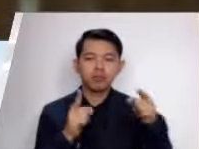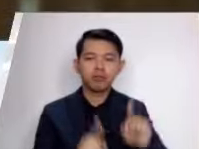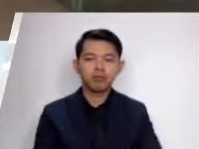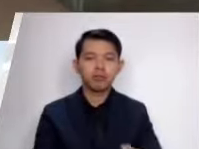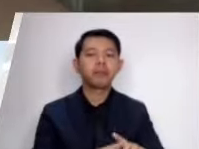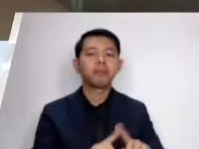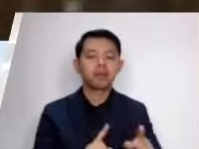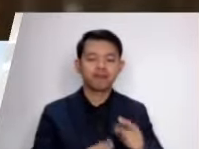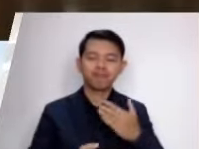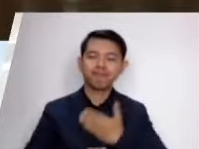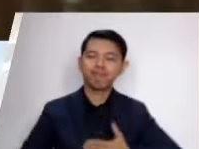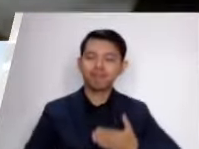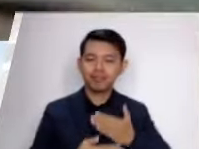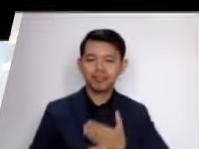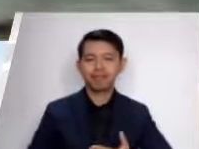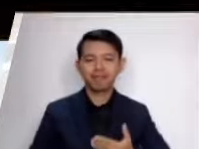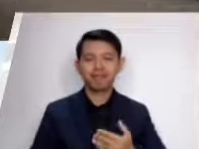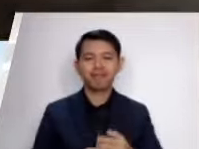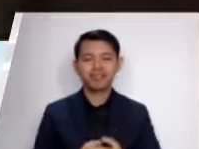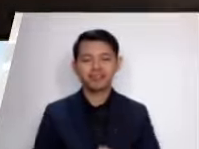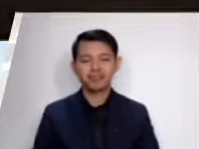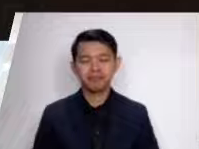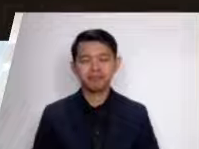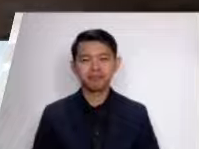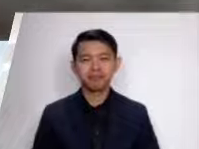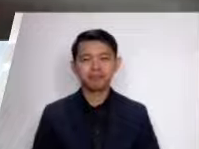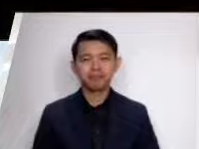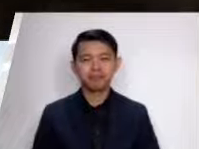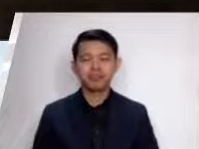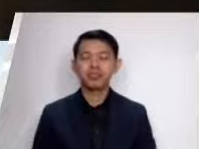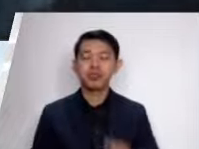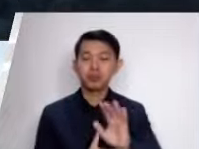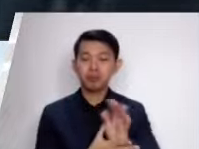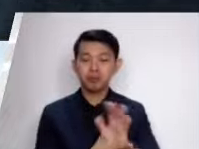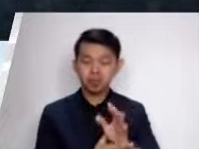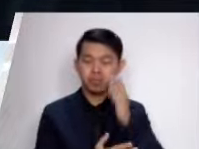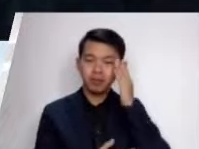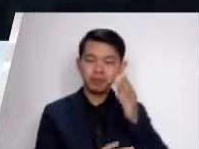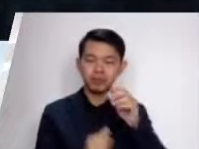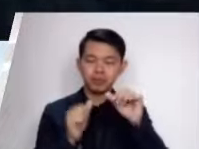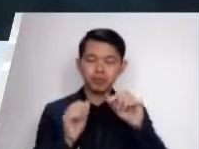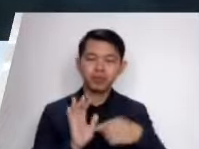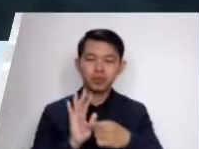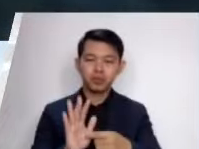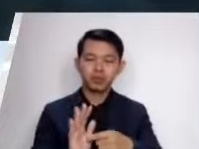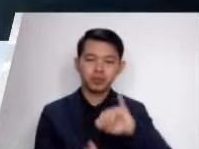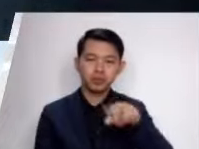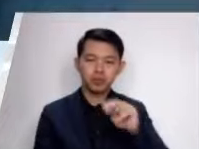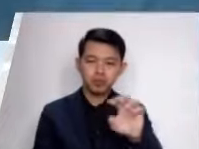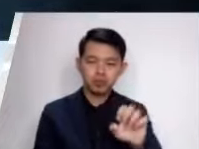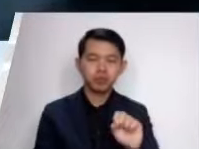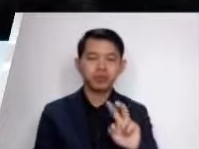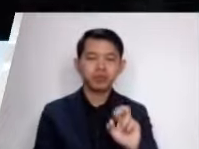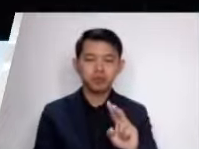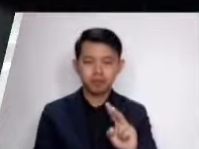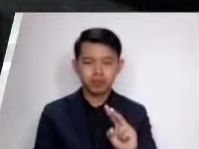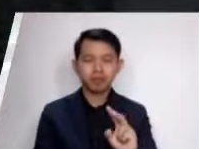yon. Mapapanood na sa June 12 ang pelikula na latest collaboration ng GMA Pictures at Viva